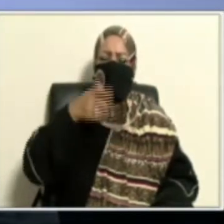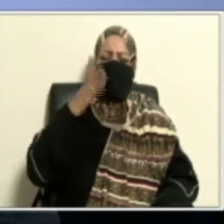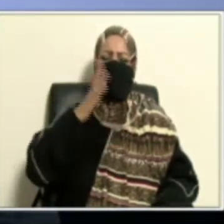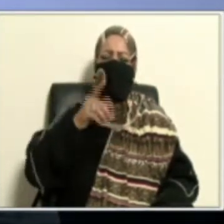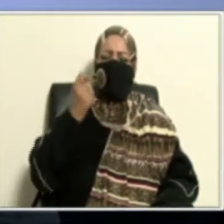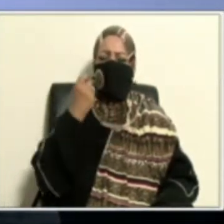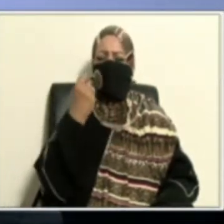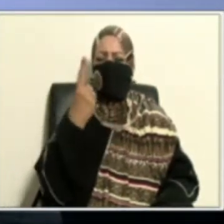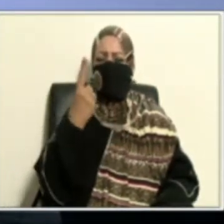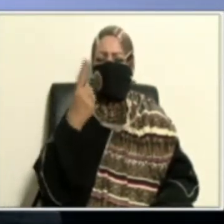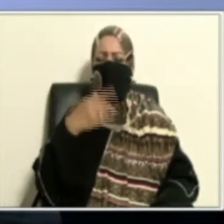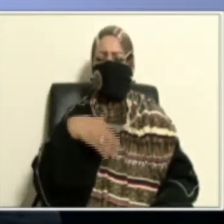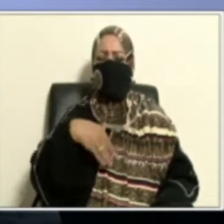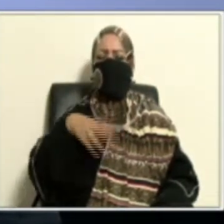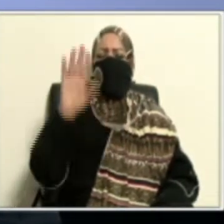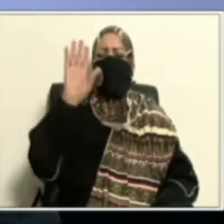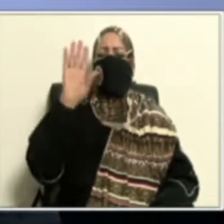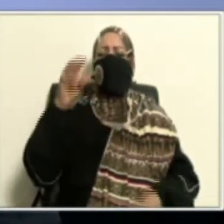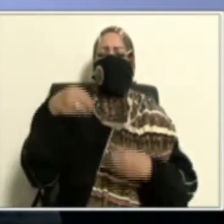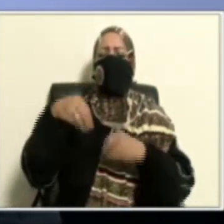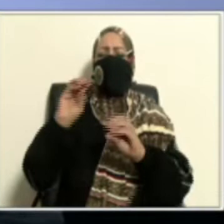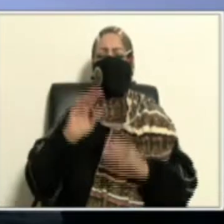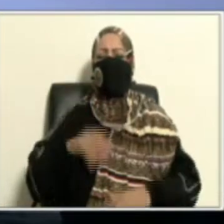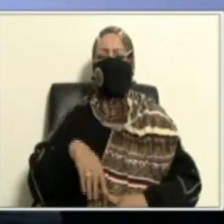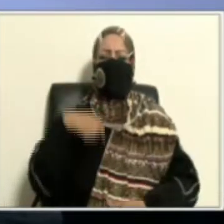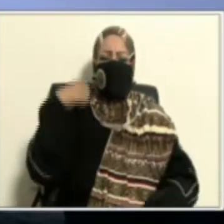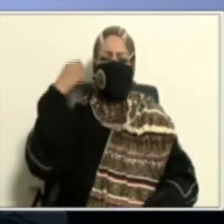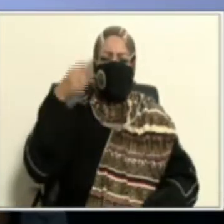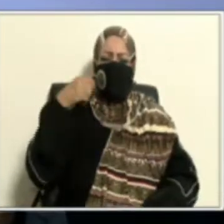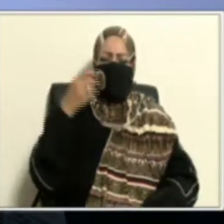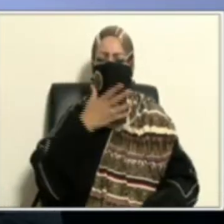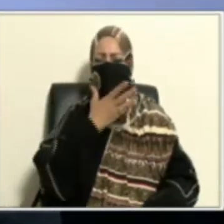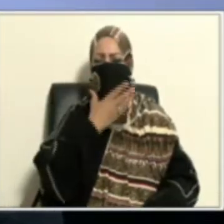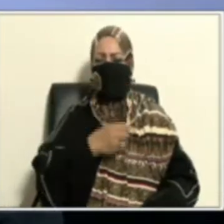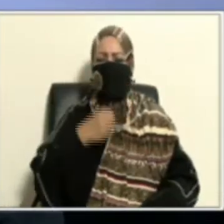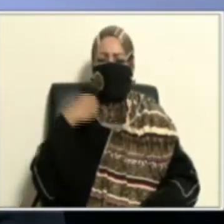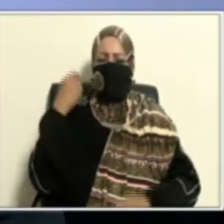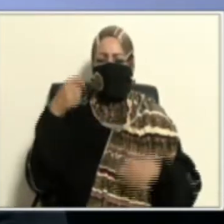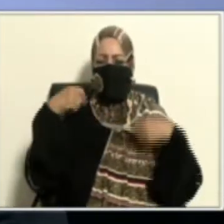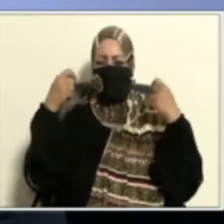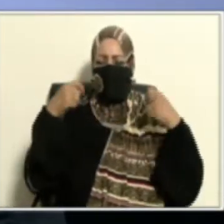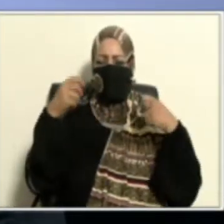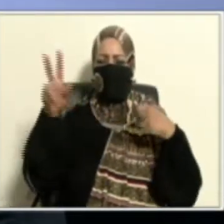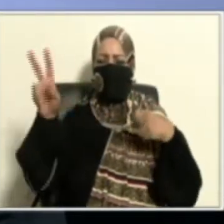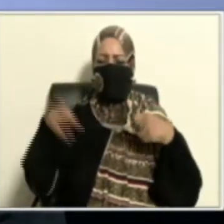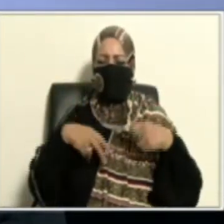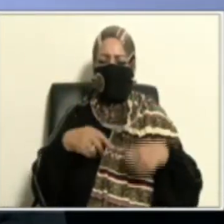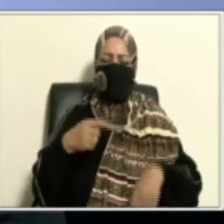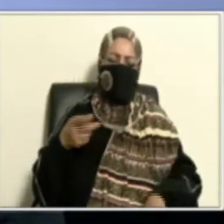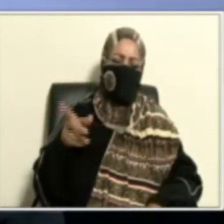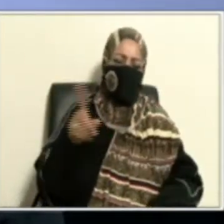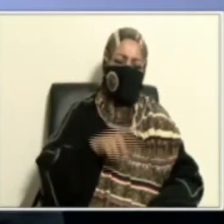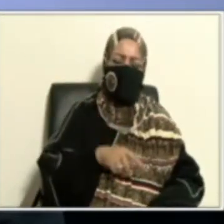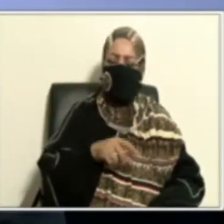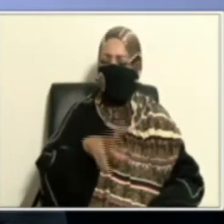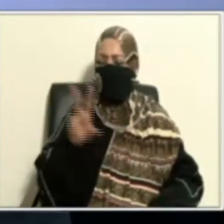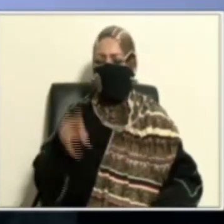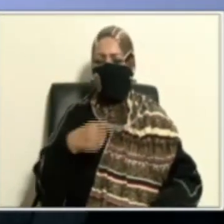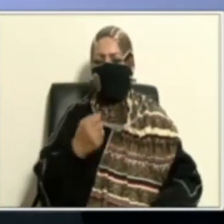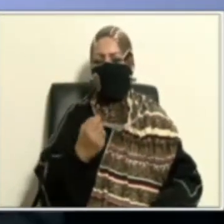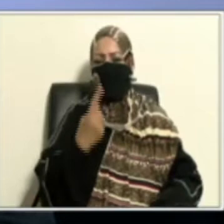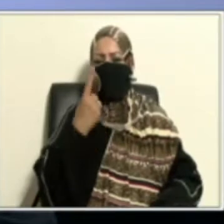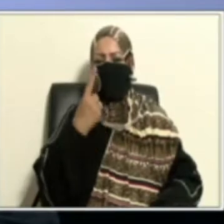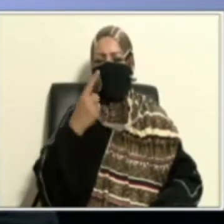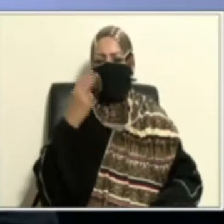البارقي واشترى بالدينار شاتين، باع إحداهما بدينار ورجع للنبي صلى الله عليه وسلم